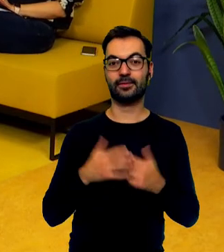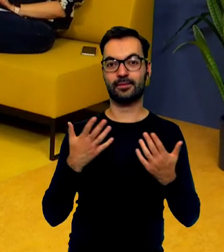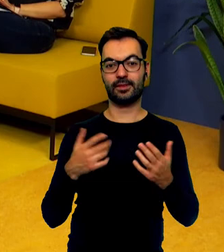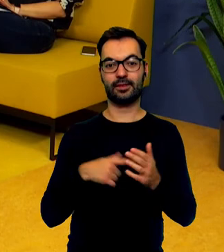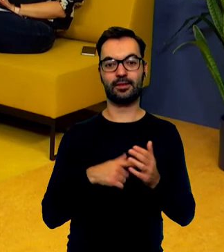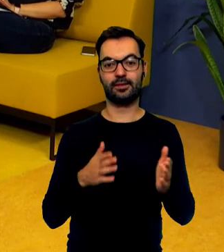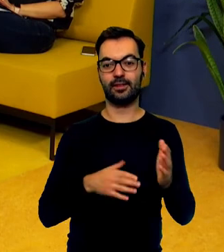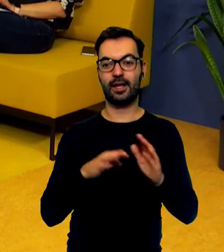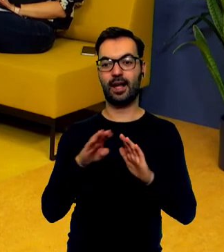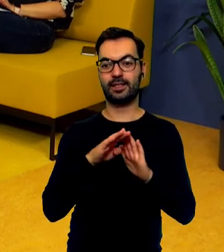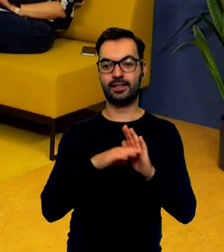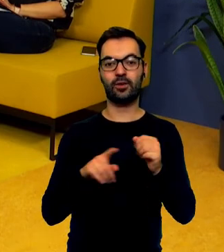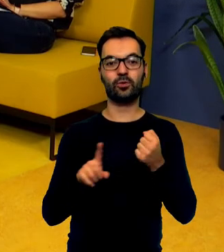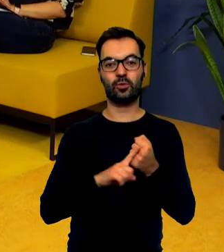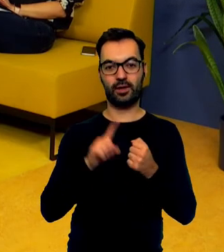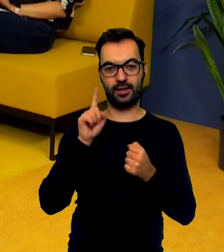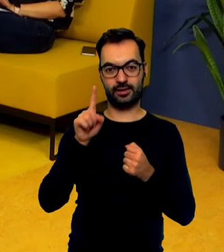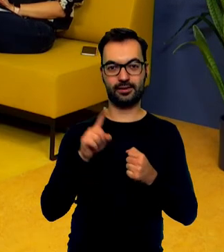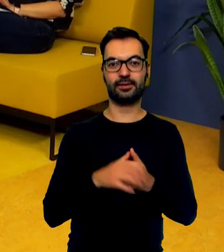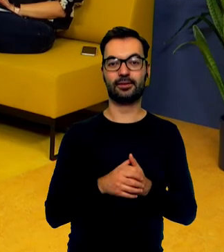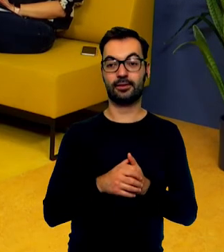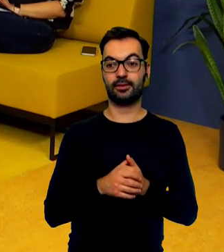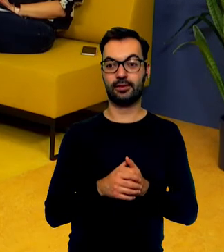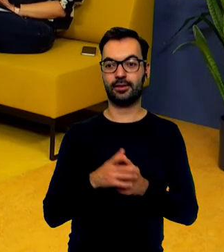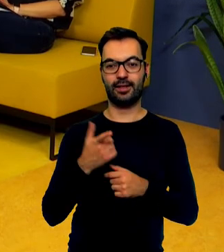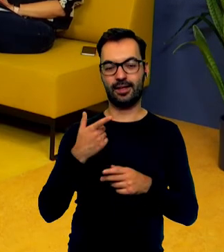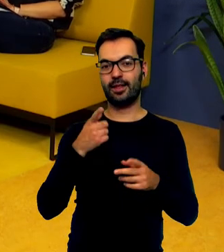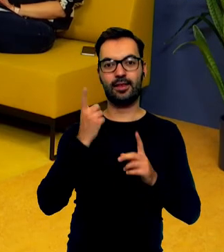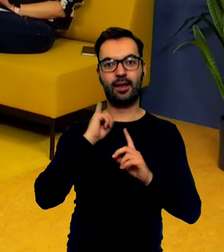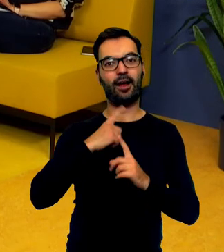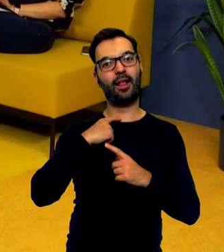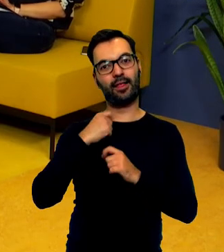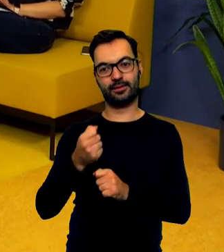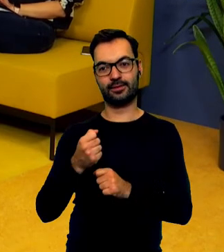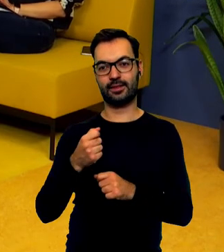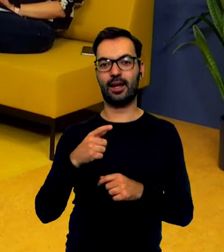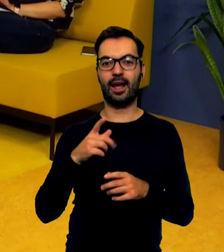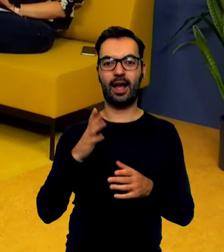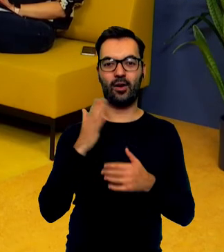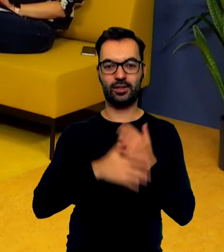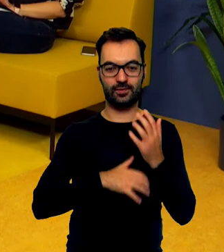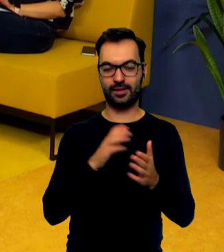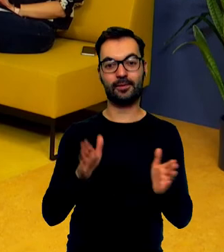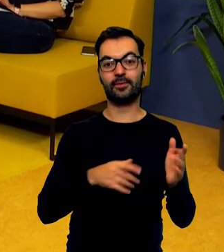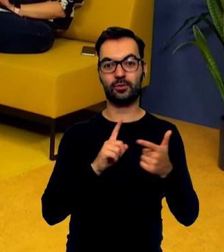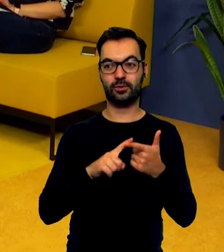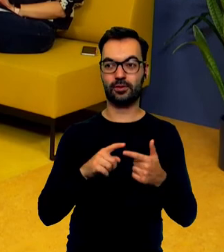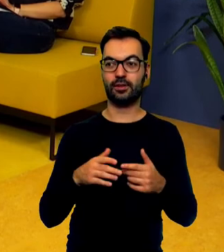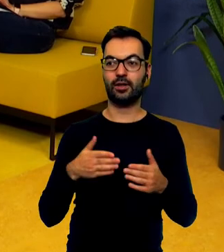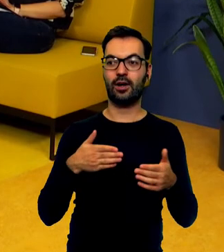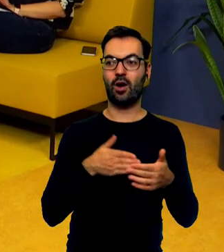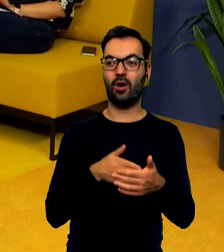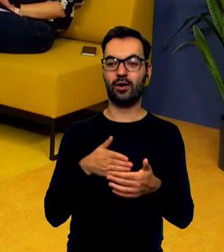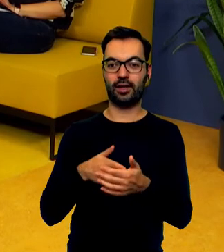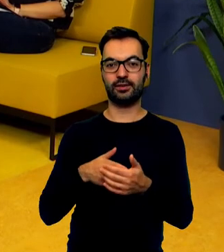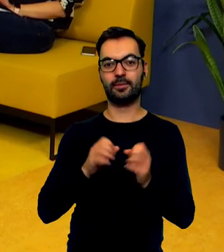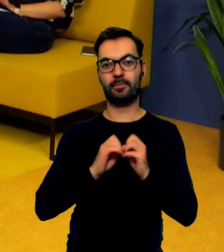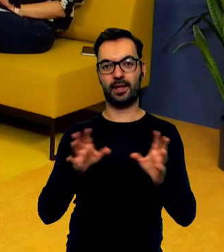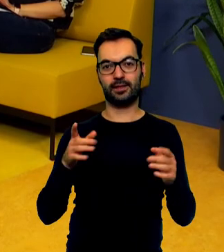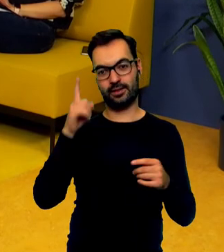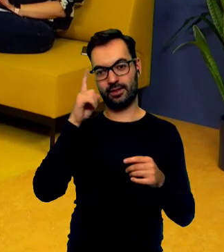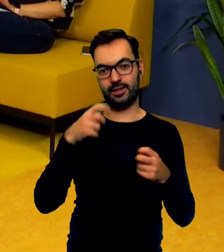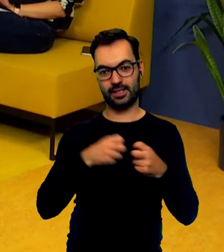Pana, więc reguła numer 1 brzmi: nie daj się uwieść apokalipsie. Poproszę o regułę numer 2. Ogranicz używanie